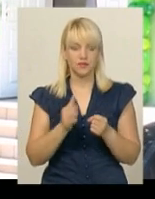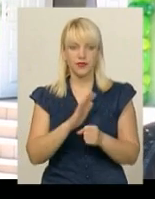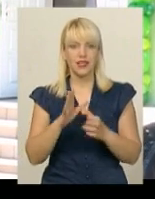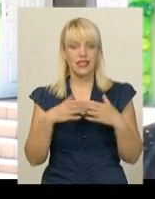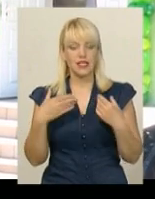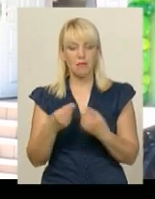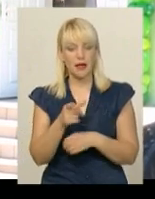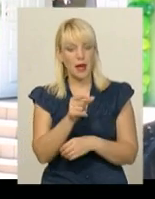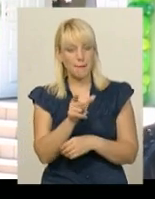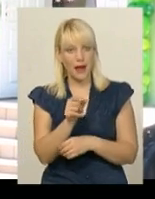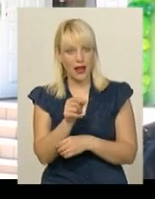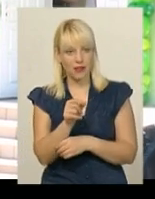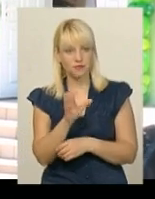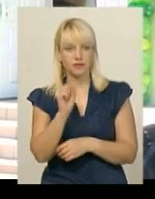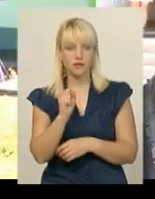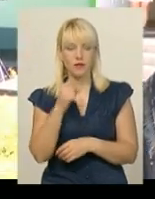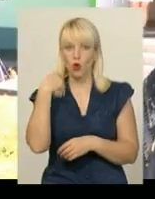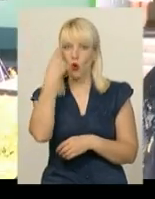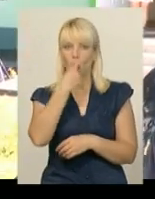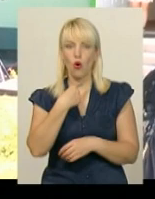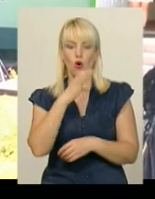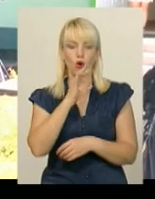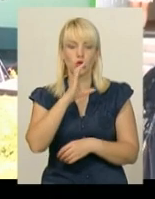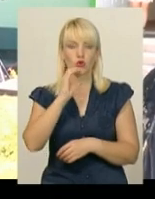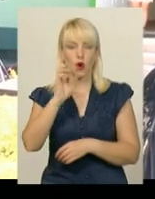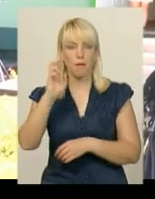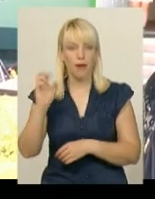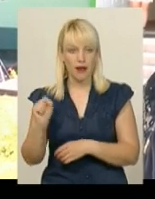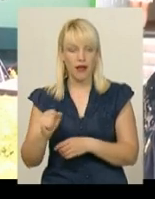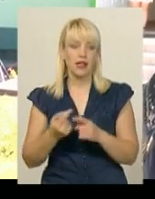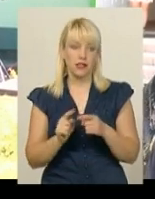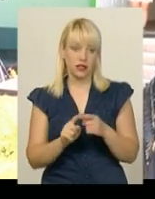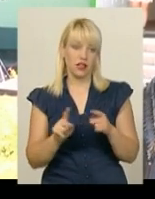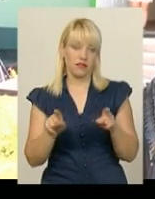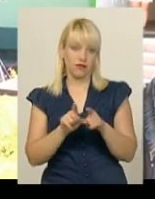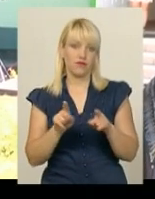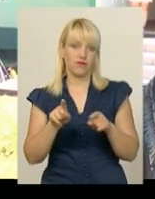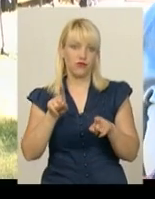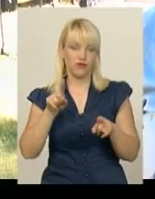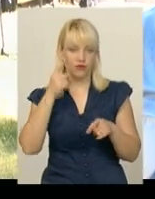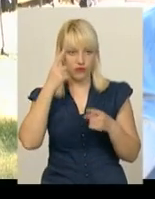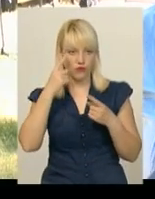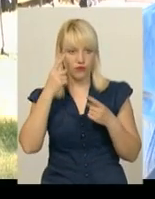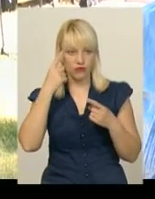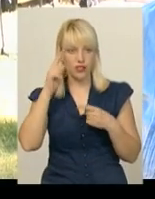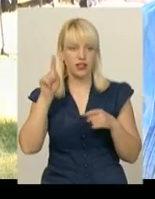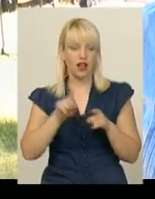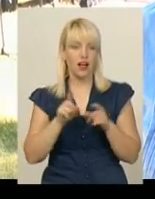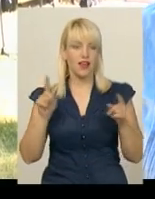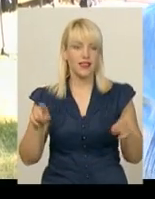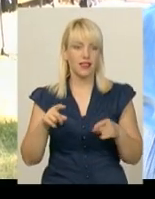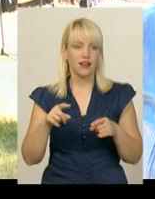сімейна пара дітей, а особа. І якось так в один момент виникла така ідея. Ти мене називаєш